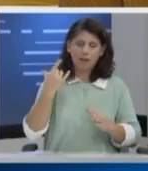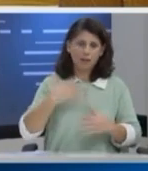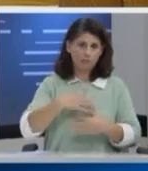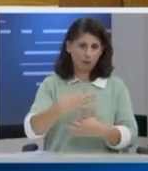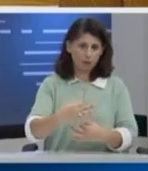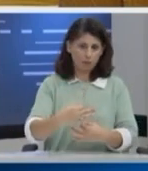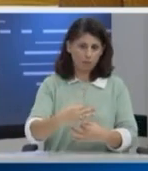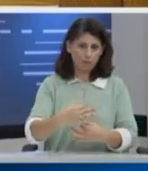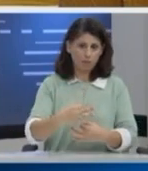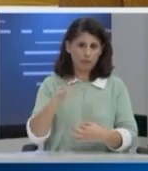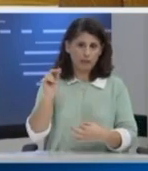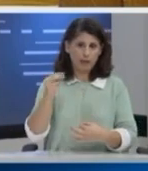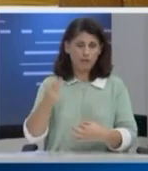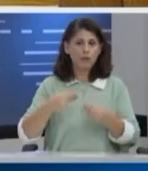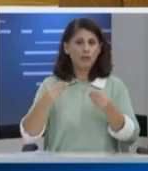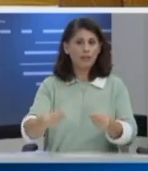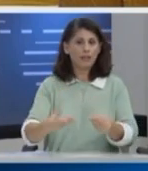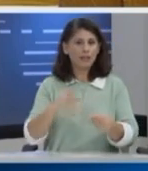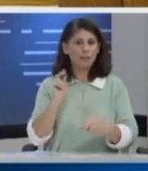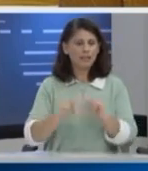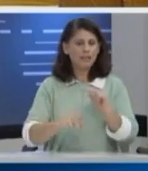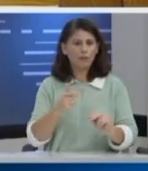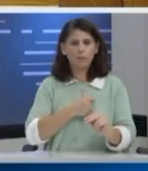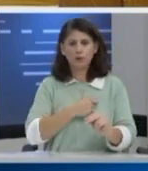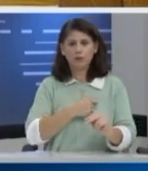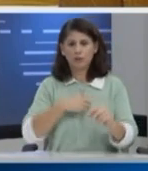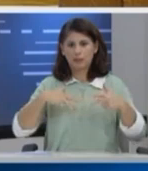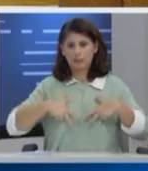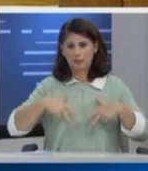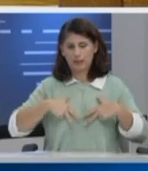του και η Βουλή δίνει ψήφο εμπιστοσύνη στην κυβέρνηση.